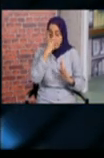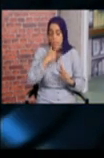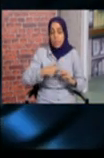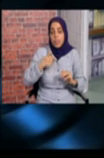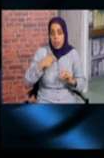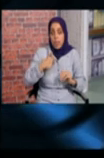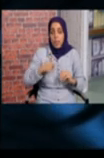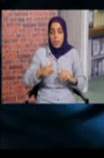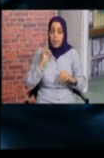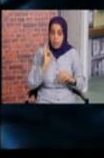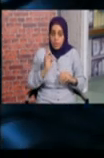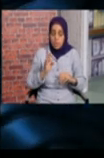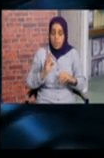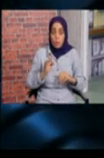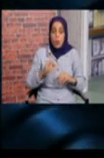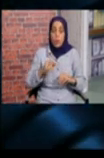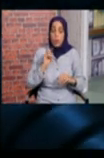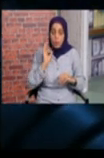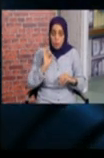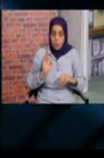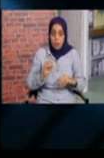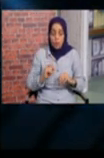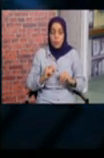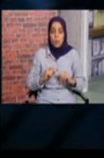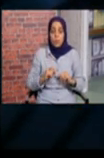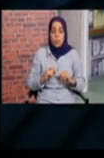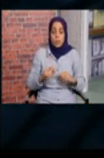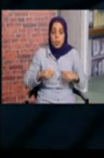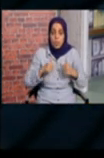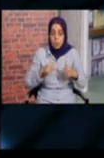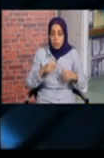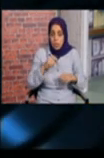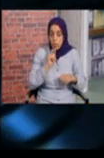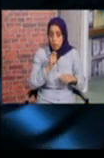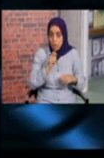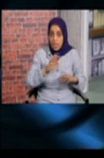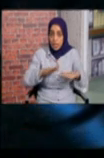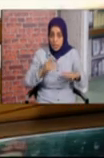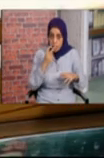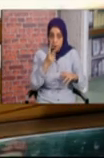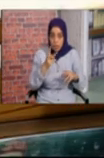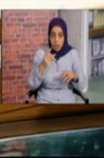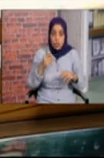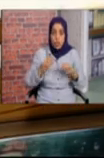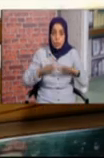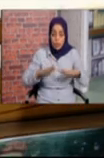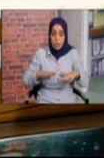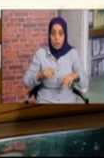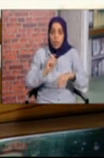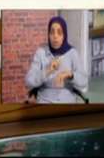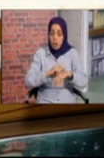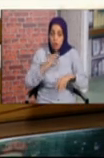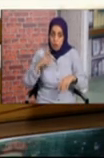في الالتزام او الحوكمه وال صحيح صحيح. يعني استاذه نيفين، يعني احنا زي ما احنا شايفين انه في اتجاه لرقمنه